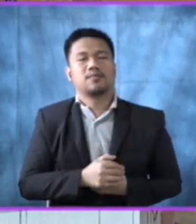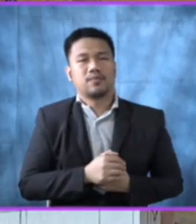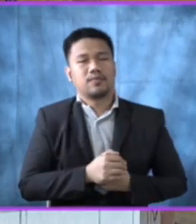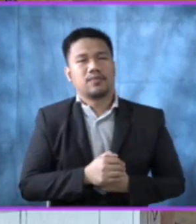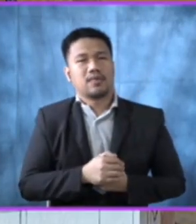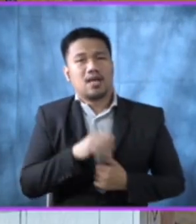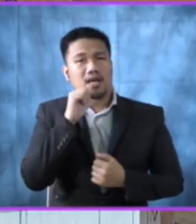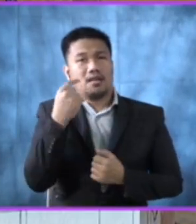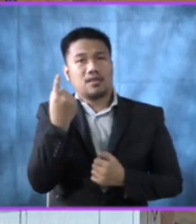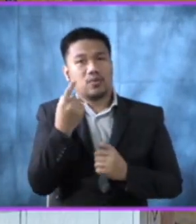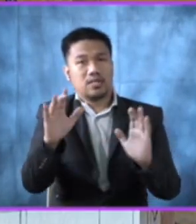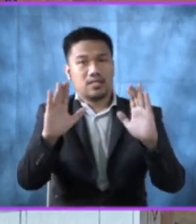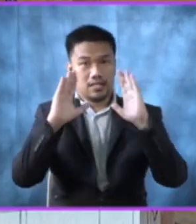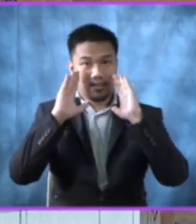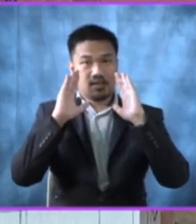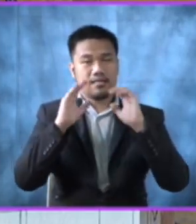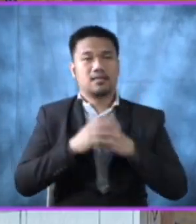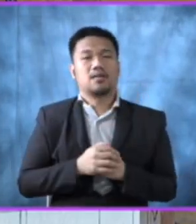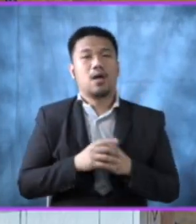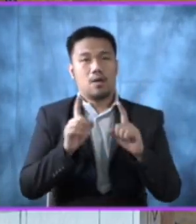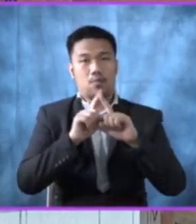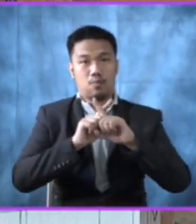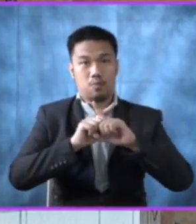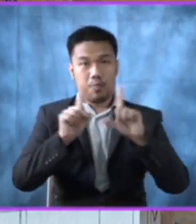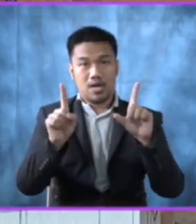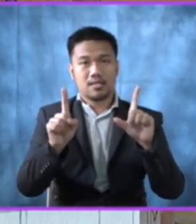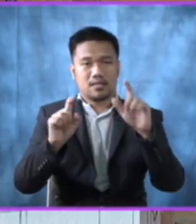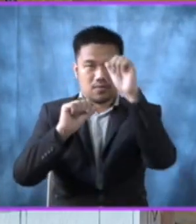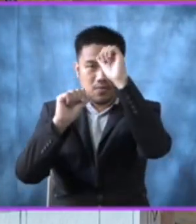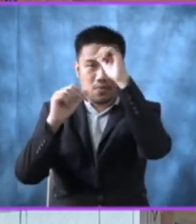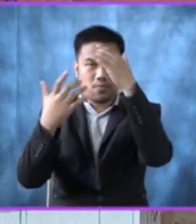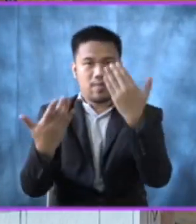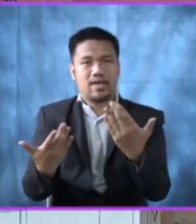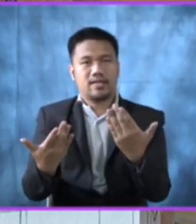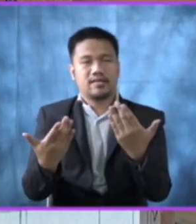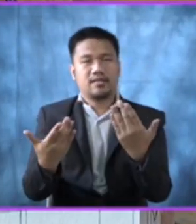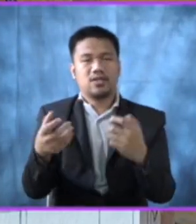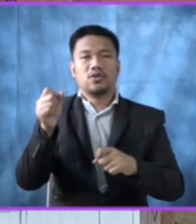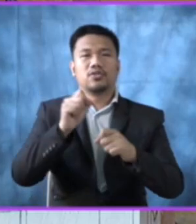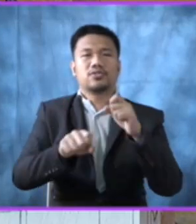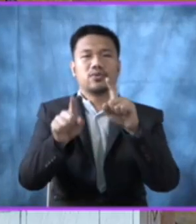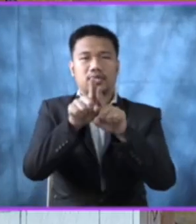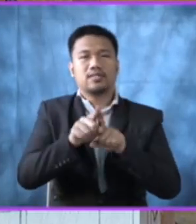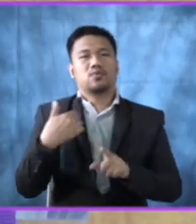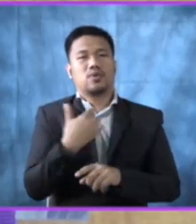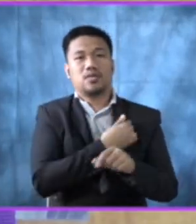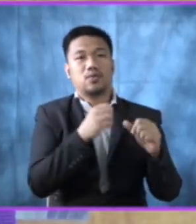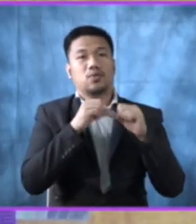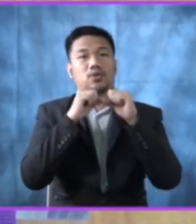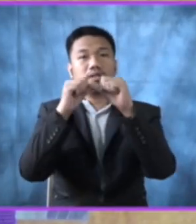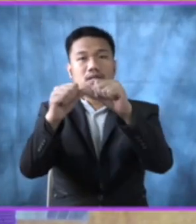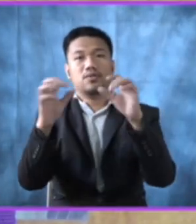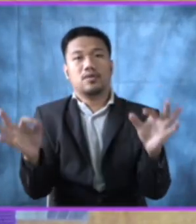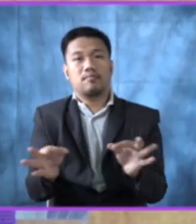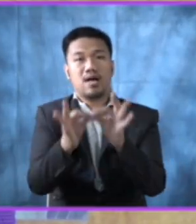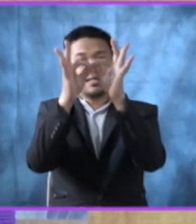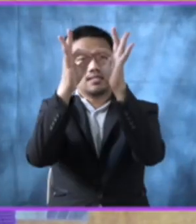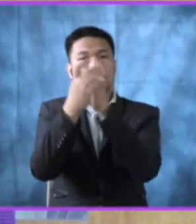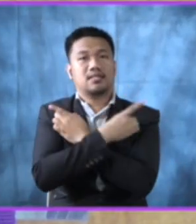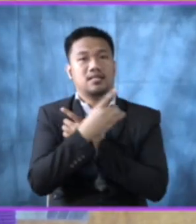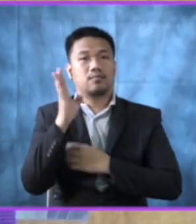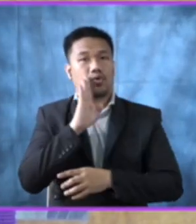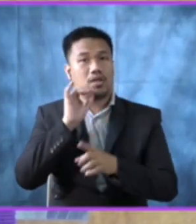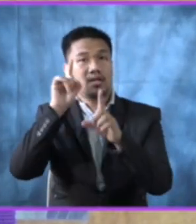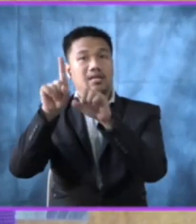At hindi lang tayo makikinig, susunod tayo. Kaya sa pagkapatuloy po ng misa natin, mga kapatid, ngayon